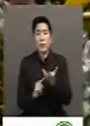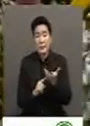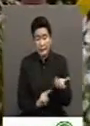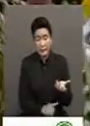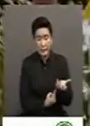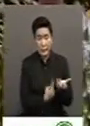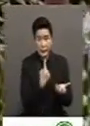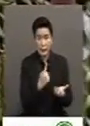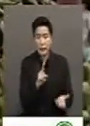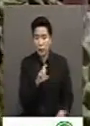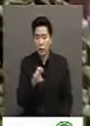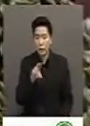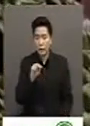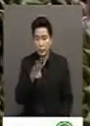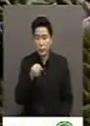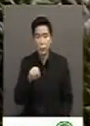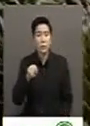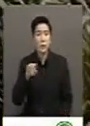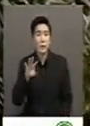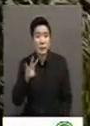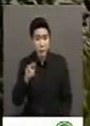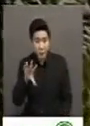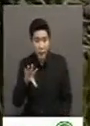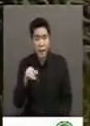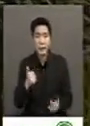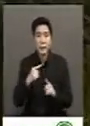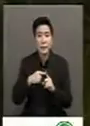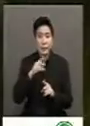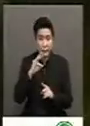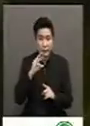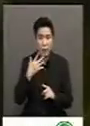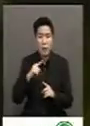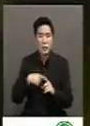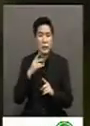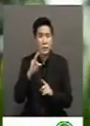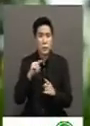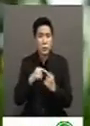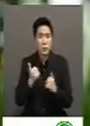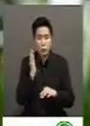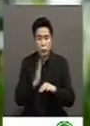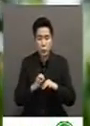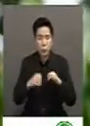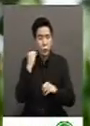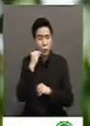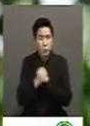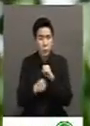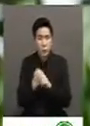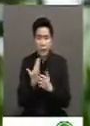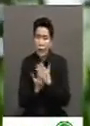าท75สตางค์ต่อกิโลกรัมในเดือนกรกฎาคมที่เป็นเดือนที่ราคาทุเรียนในทุกปีจะมีรา